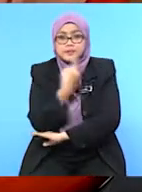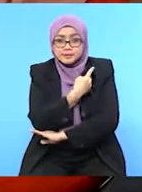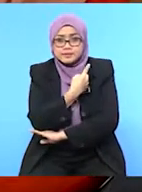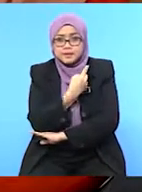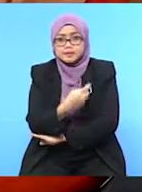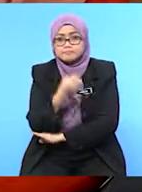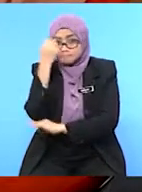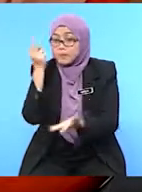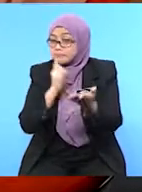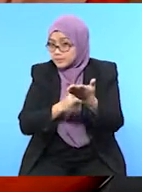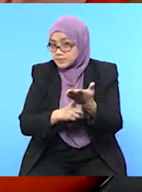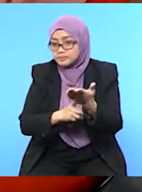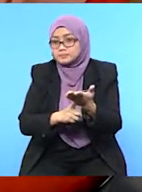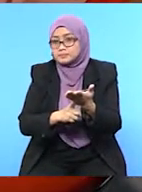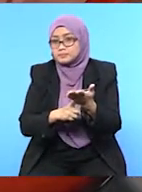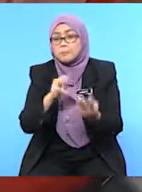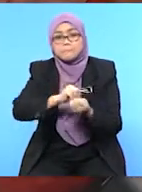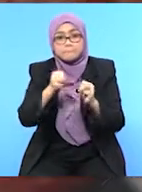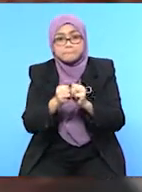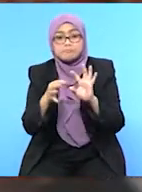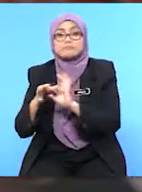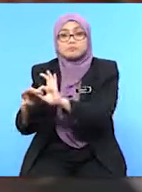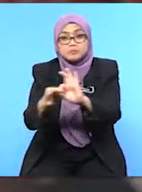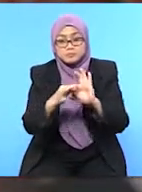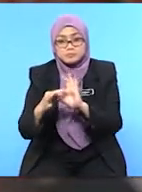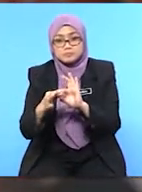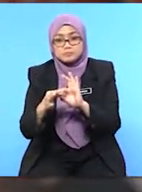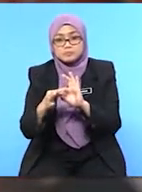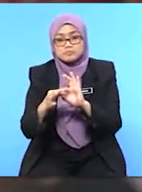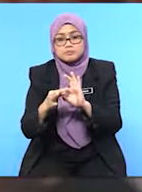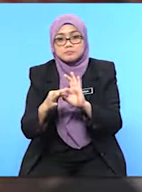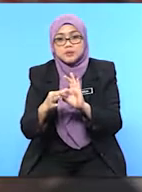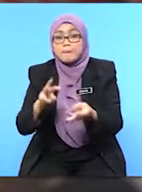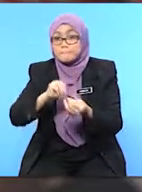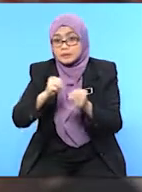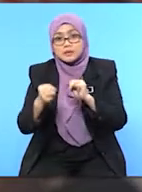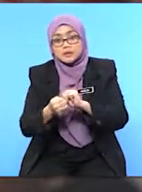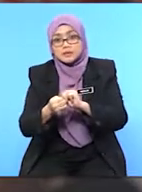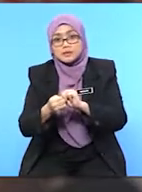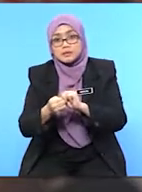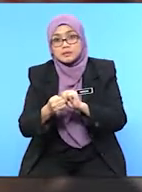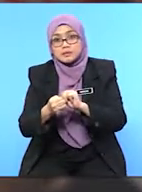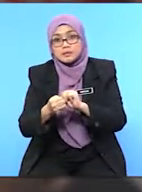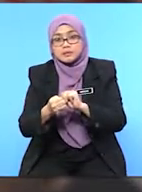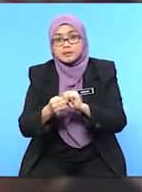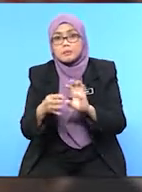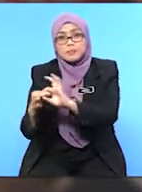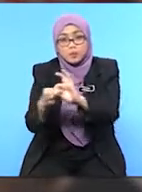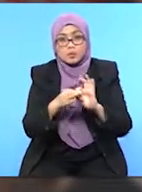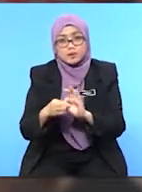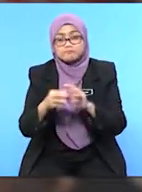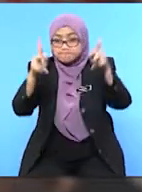isu yang berkaitan dengan tema sosial dan budaya salah satu isu yang boleh dibincangkan dalam tema tersebut ialah perpaduan kaum